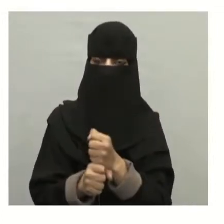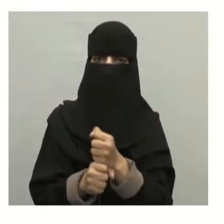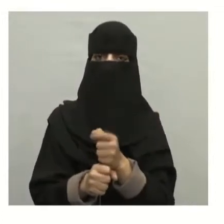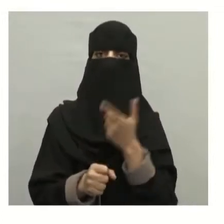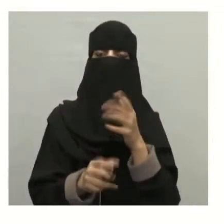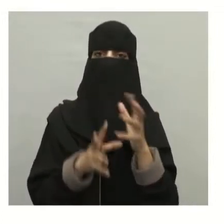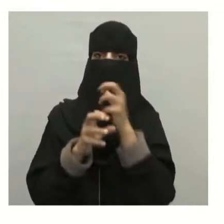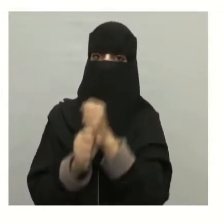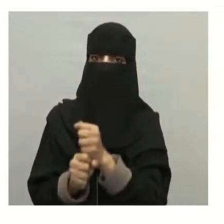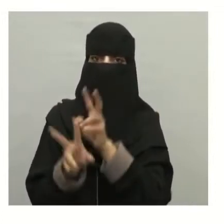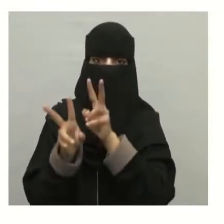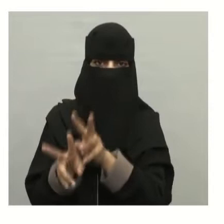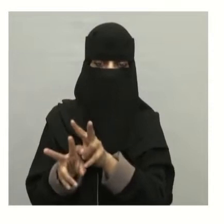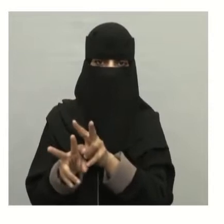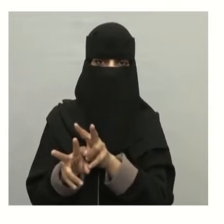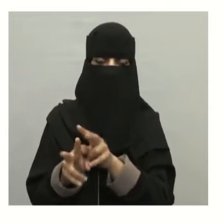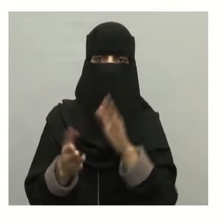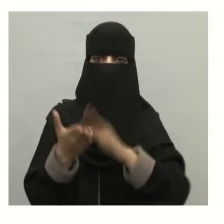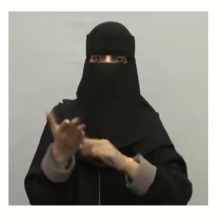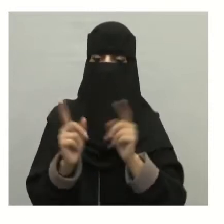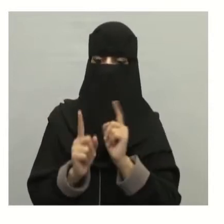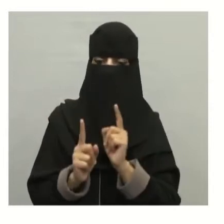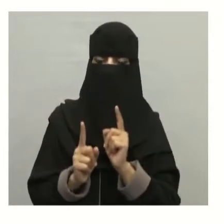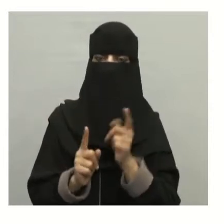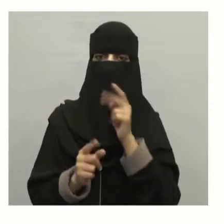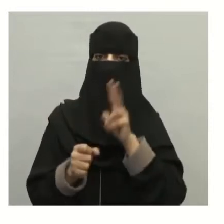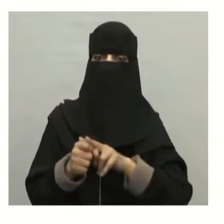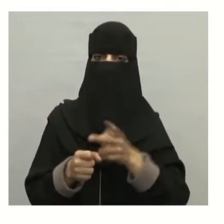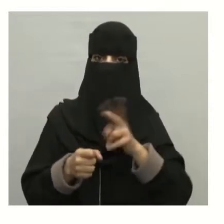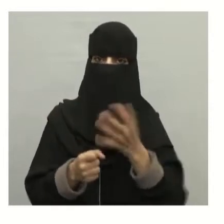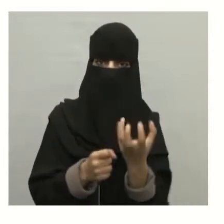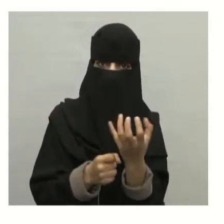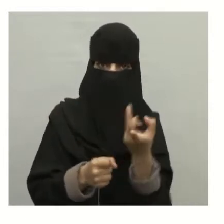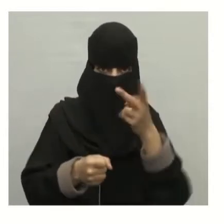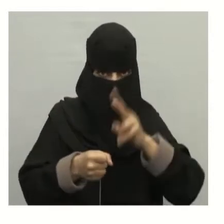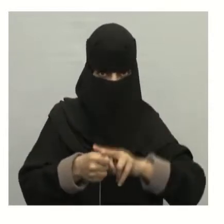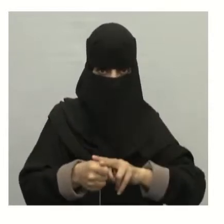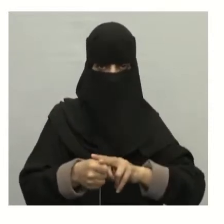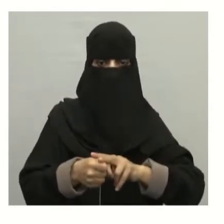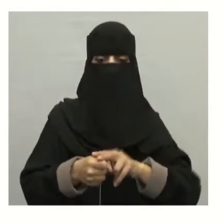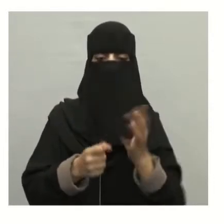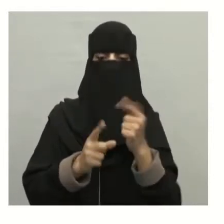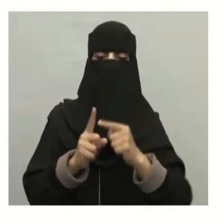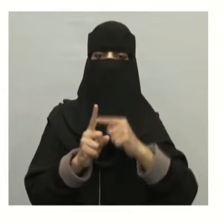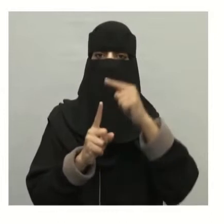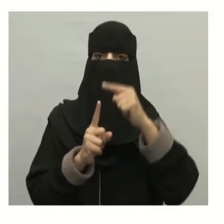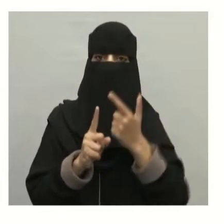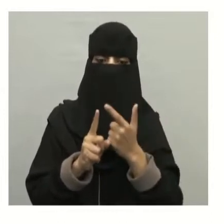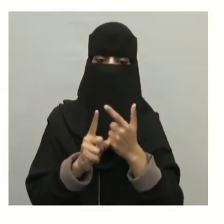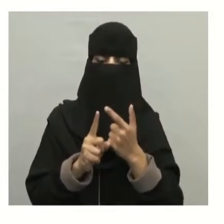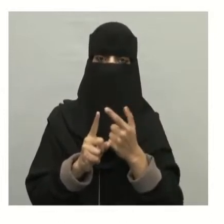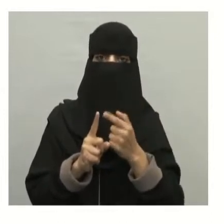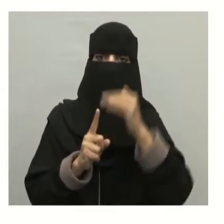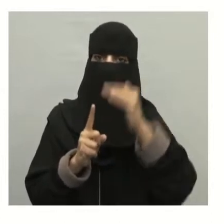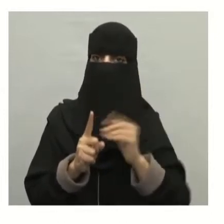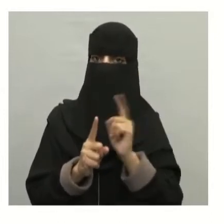وكيف أحافظ عليها من التعرض للخطر؟ ذكرنا بإعادة التسخين بدرجة الحرارة لا تقل